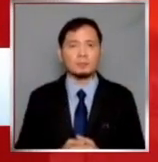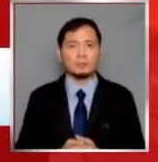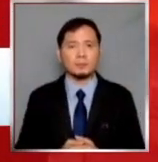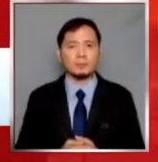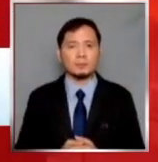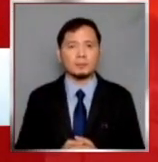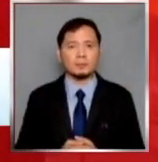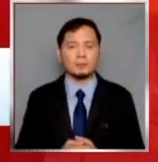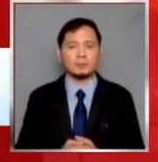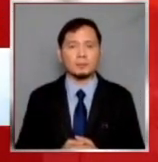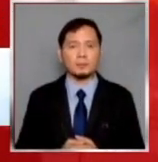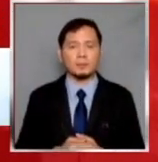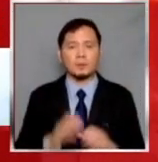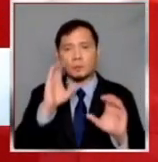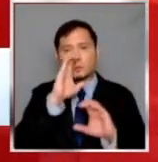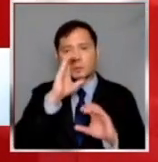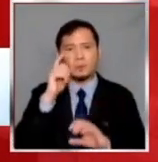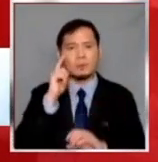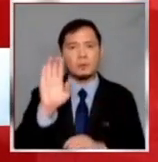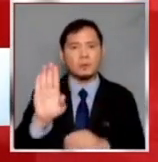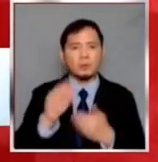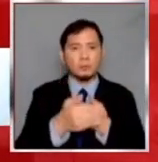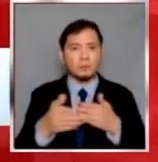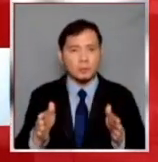ang naka-plansyang